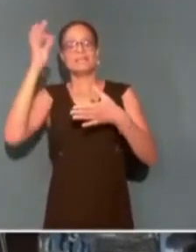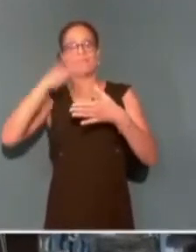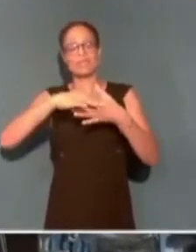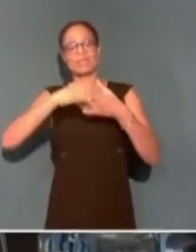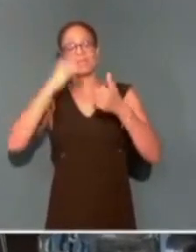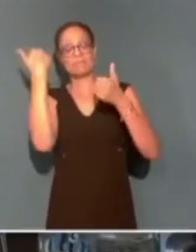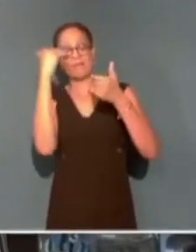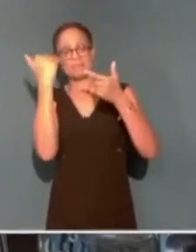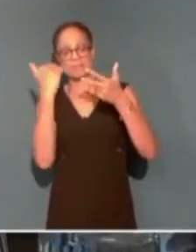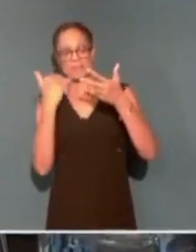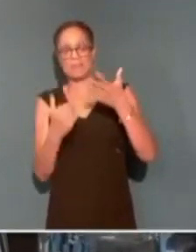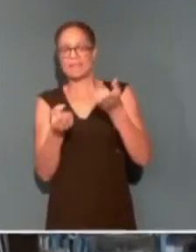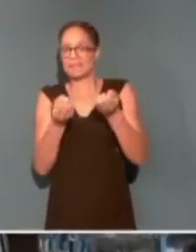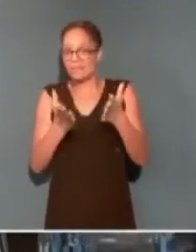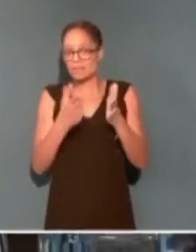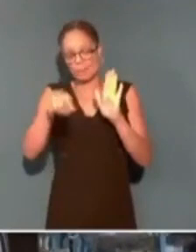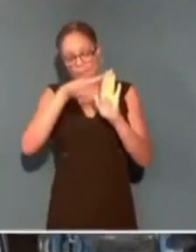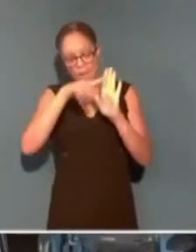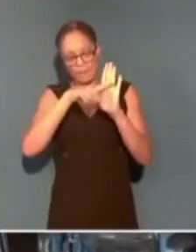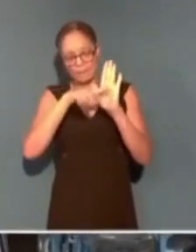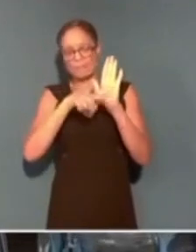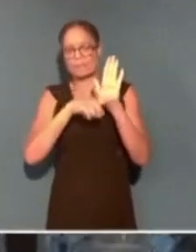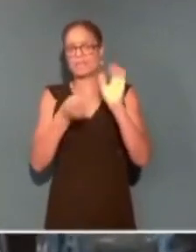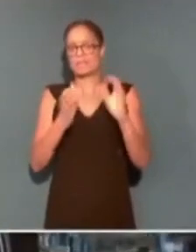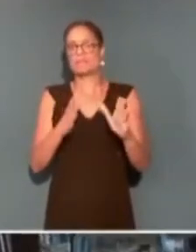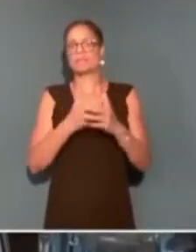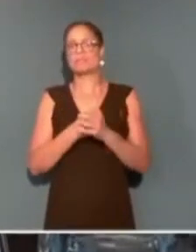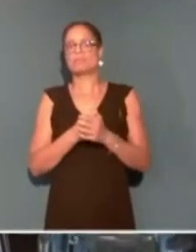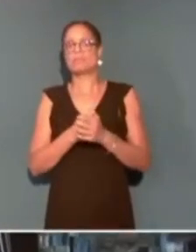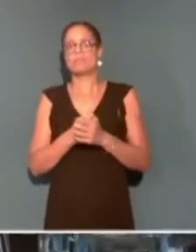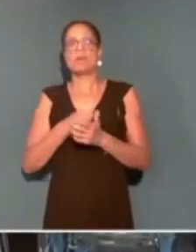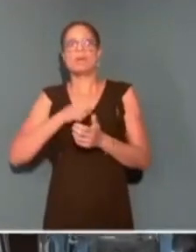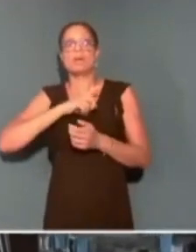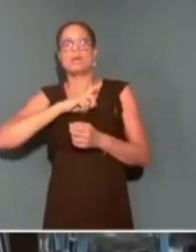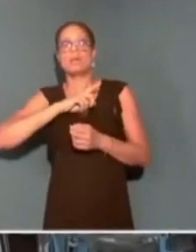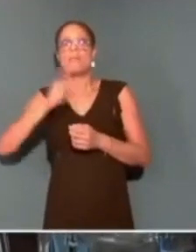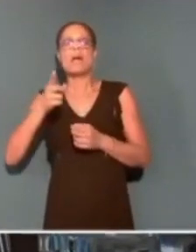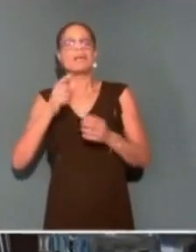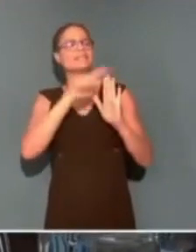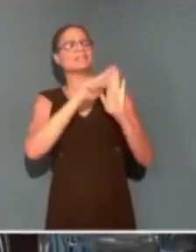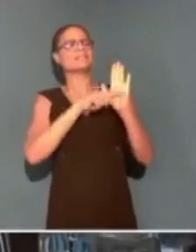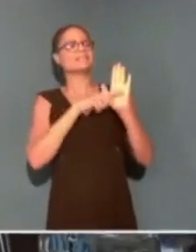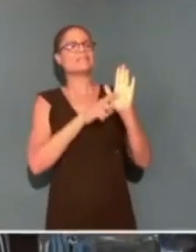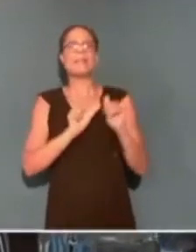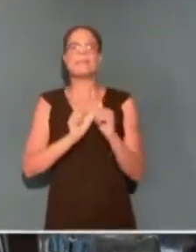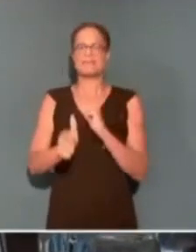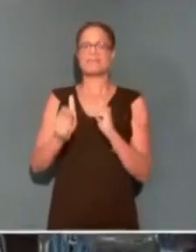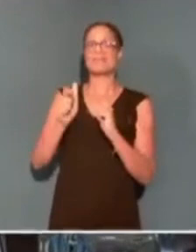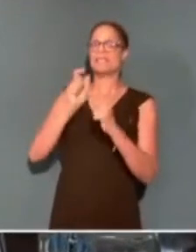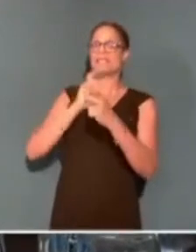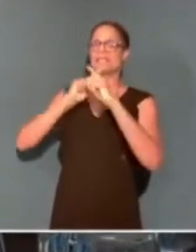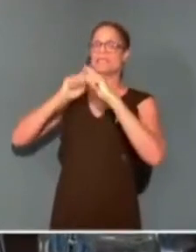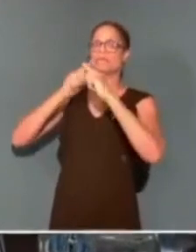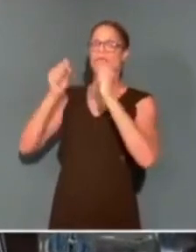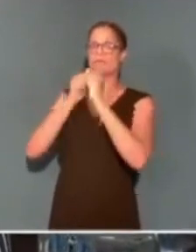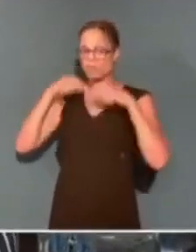résolutions. Ces résolutions, ce n'est pas pour partir tout de suite négocier avec le gouvernement, parce qu'il me semble